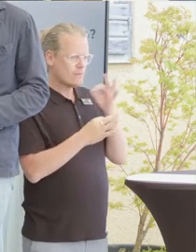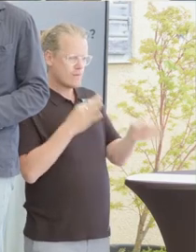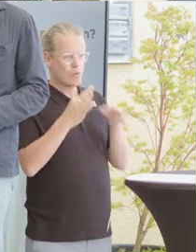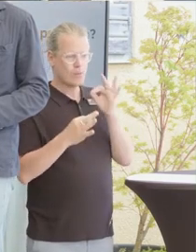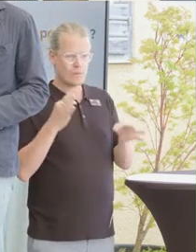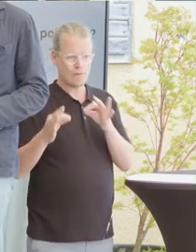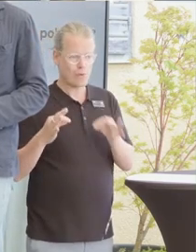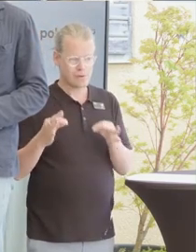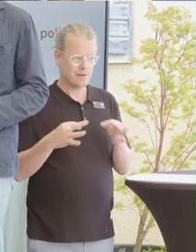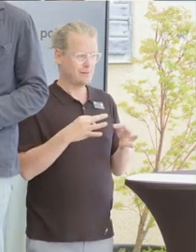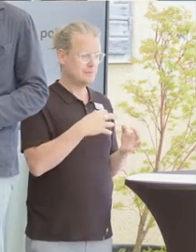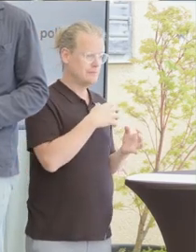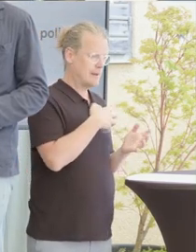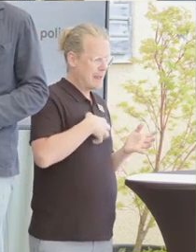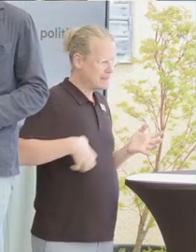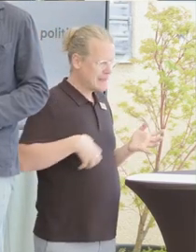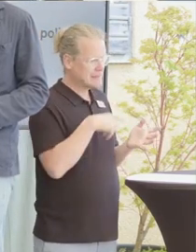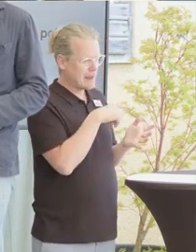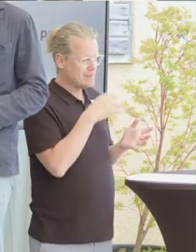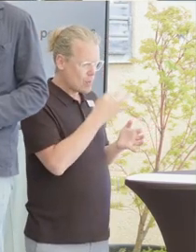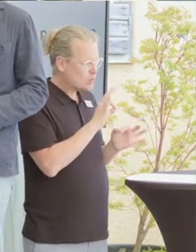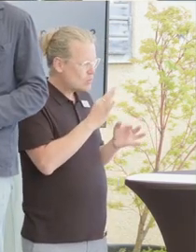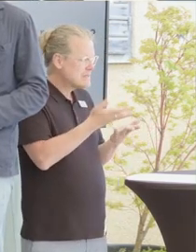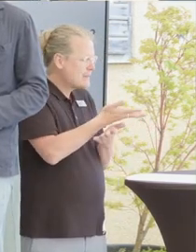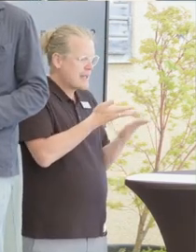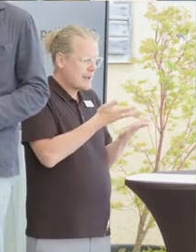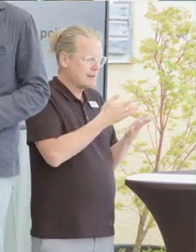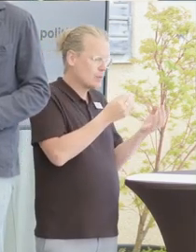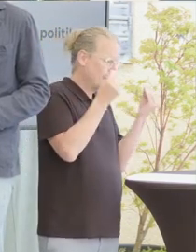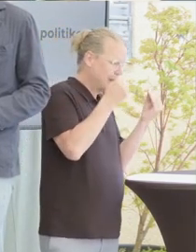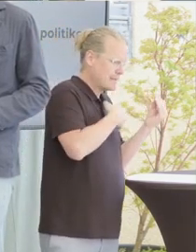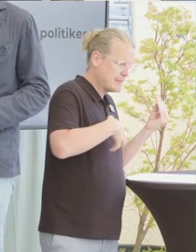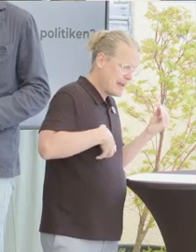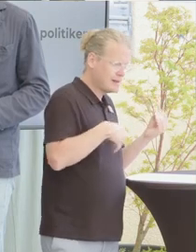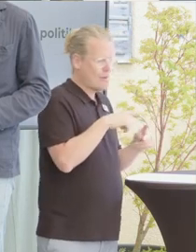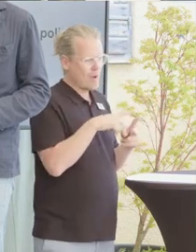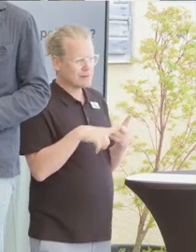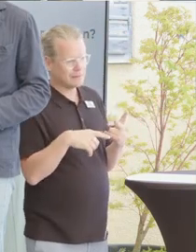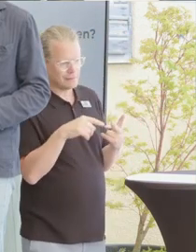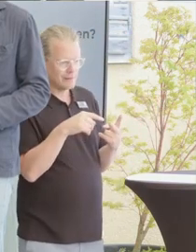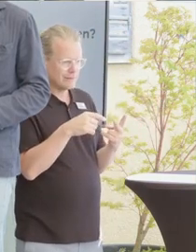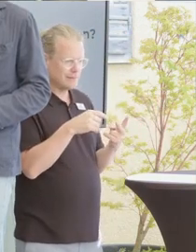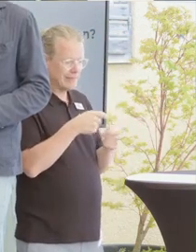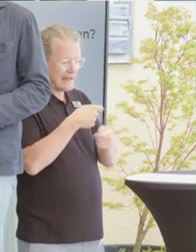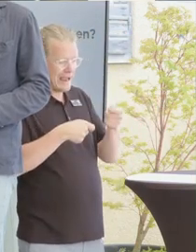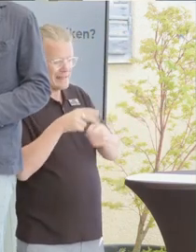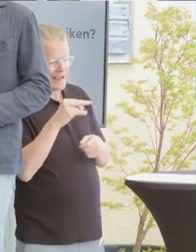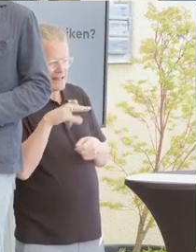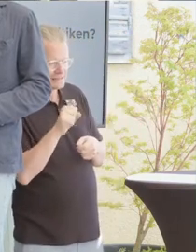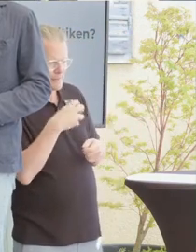hur samarbetar ni som näring med utbildningsdepartementet? Och det finns absolut de övergränsningarna,